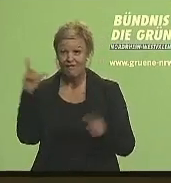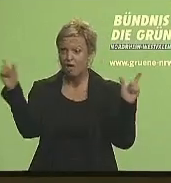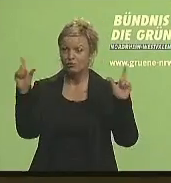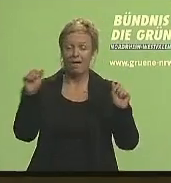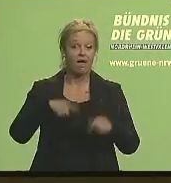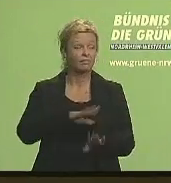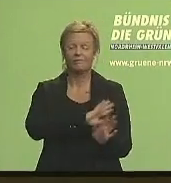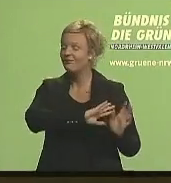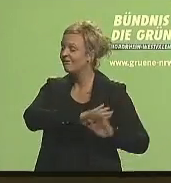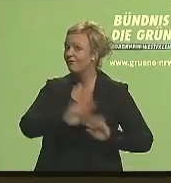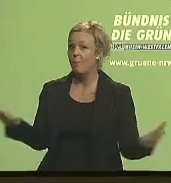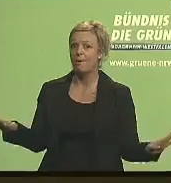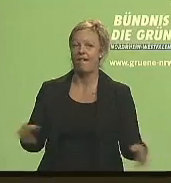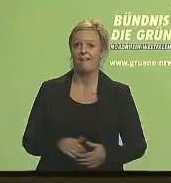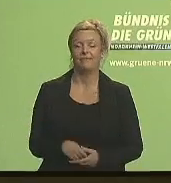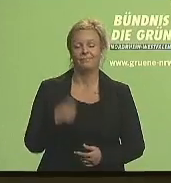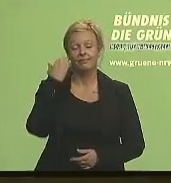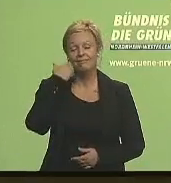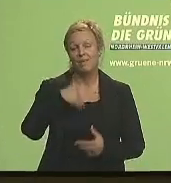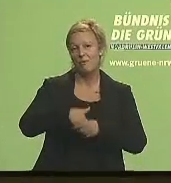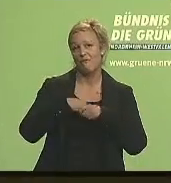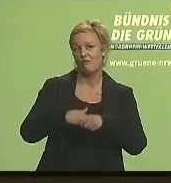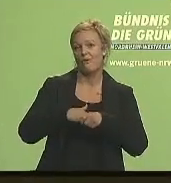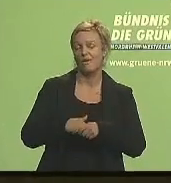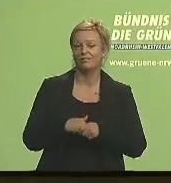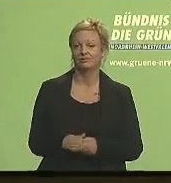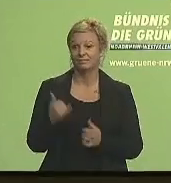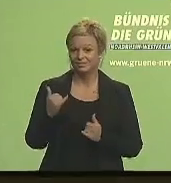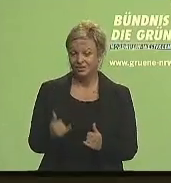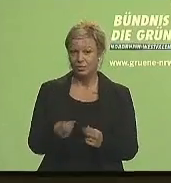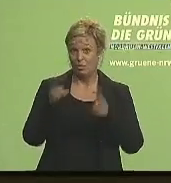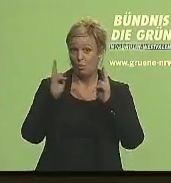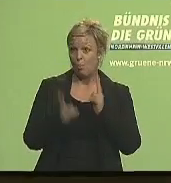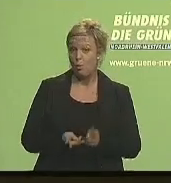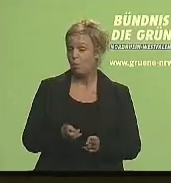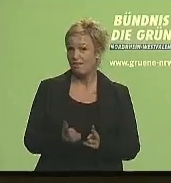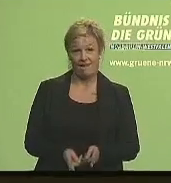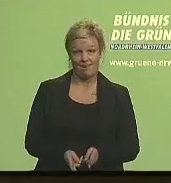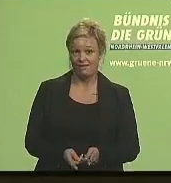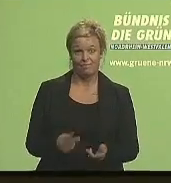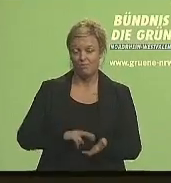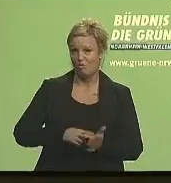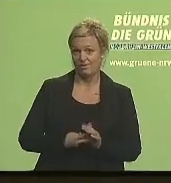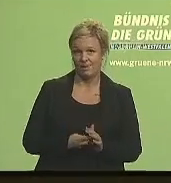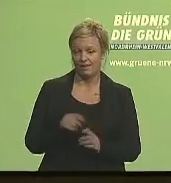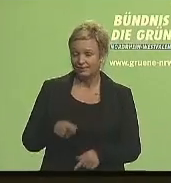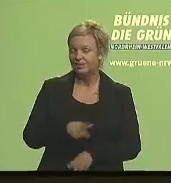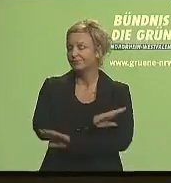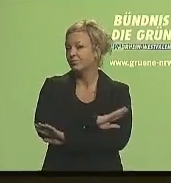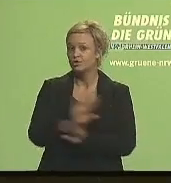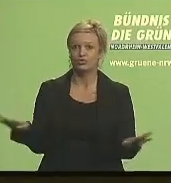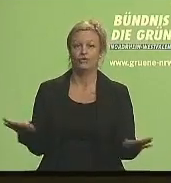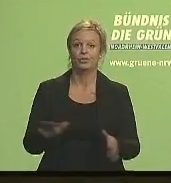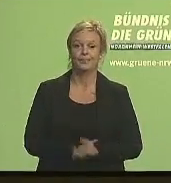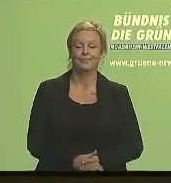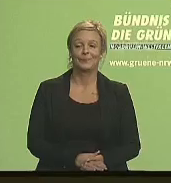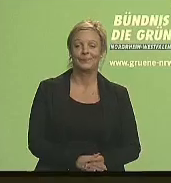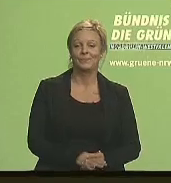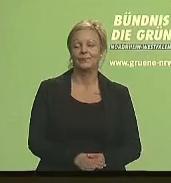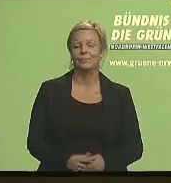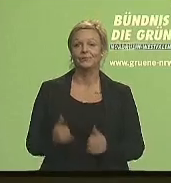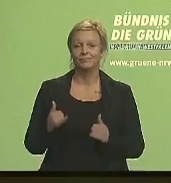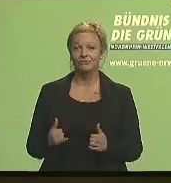ist vorbei, liebe Freundinnen und Freunde. Diese ungerechte Politik muss ein Ende haben. Wir werden jetzt